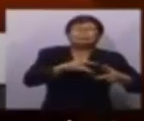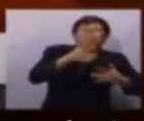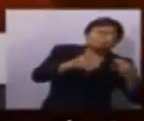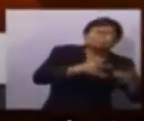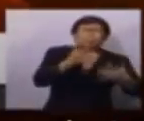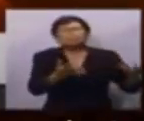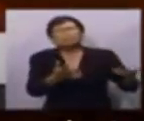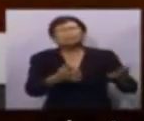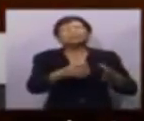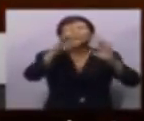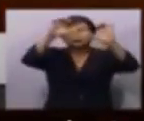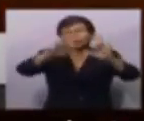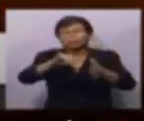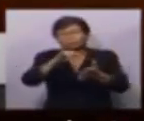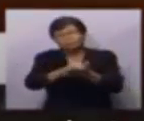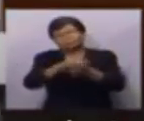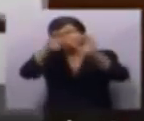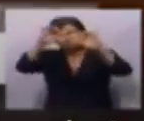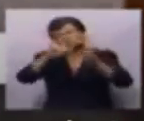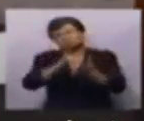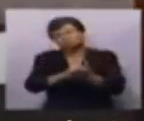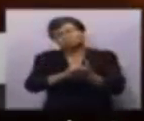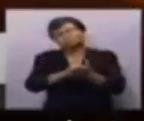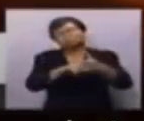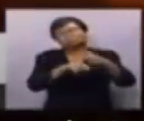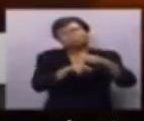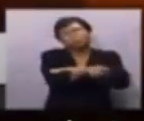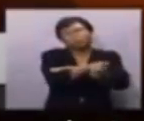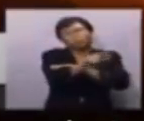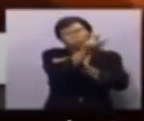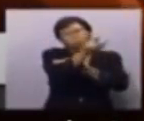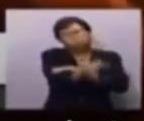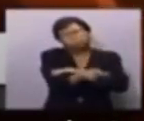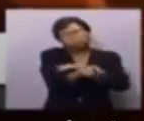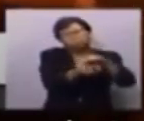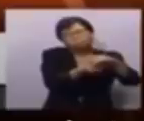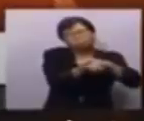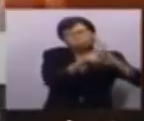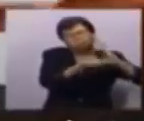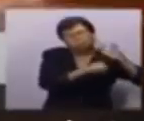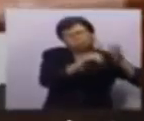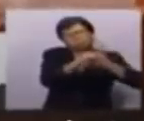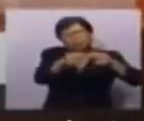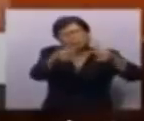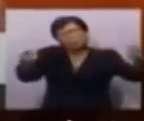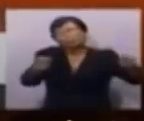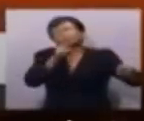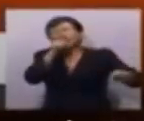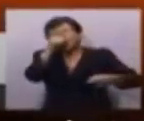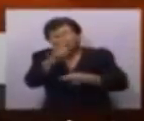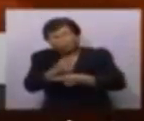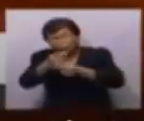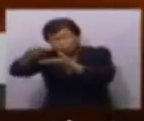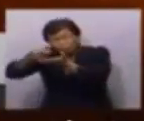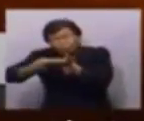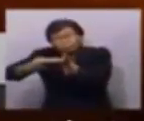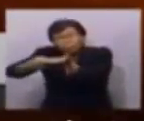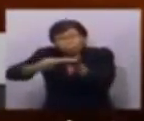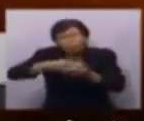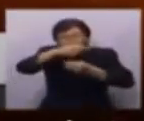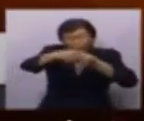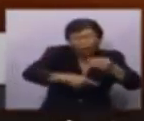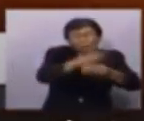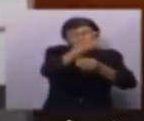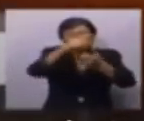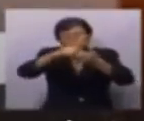sebenar. Wadah ini juga dilihat menjadi medan pembunuhan karakter calon lawan. Sedangkan yang seharusnya dibahaskan adalah